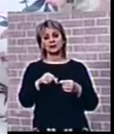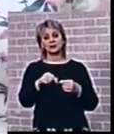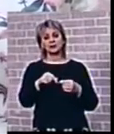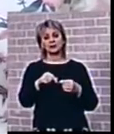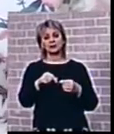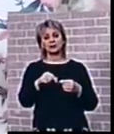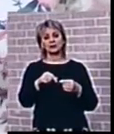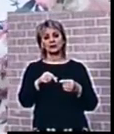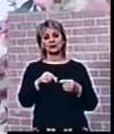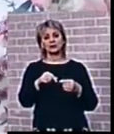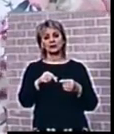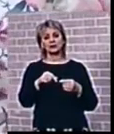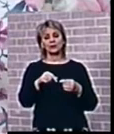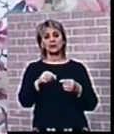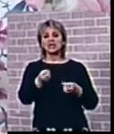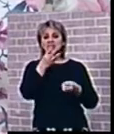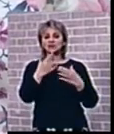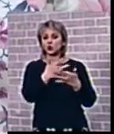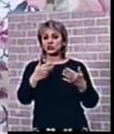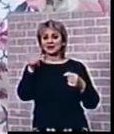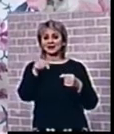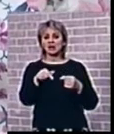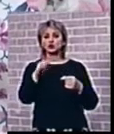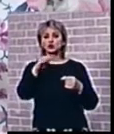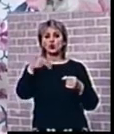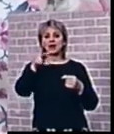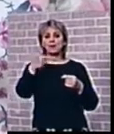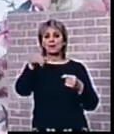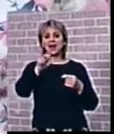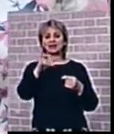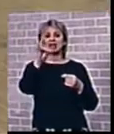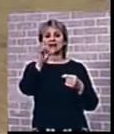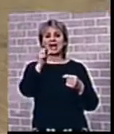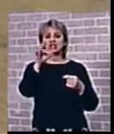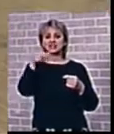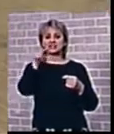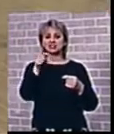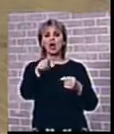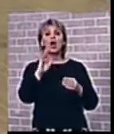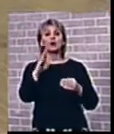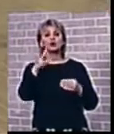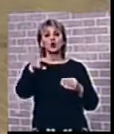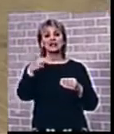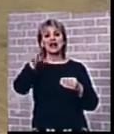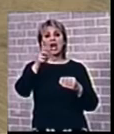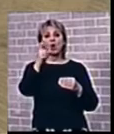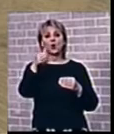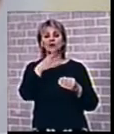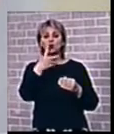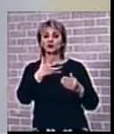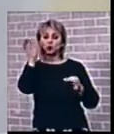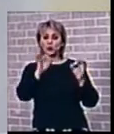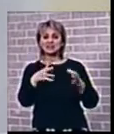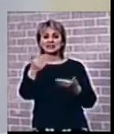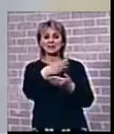Сирены, цветочки, тюльпаны, нарциссы. А вот Леша Ляхов любит осень, собирать